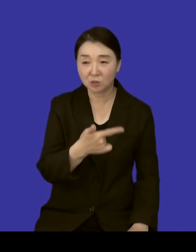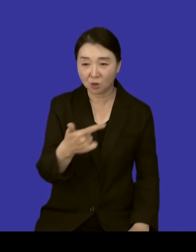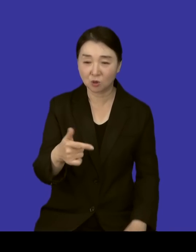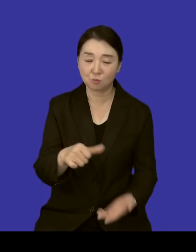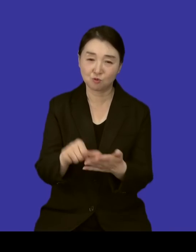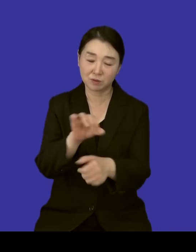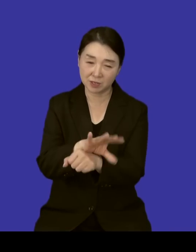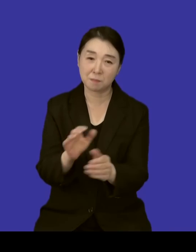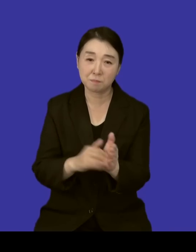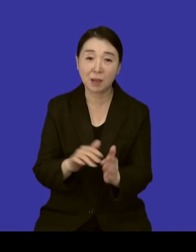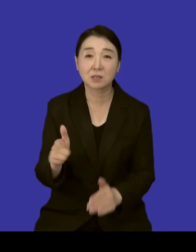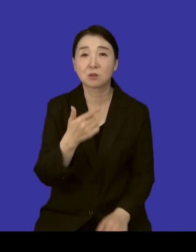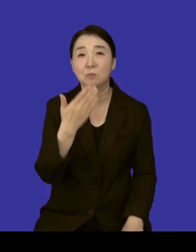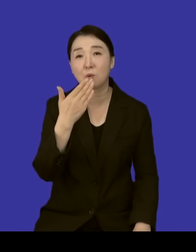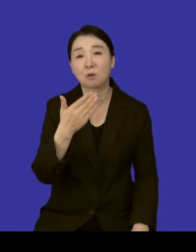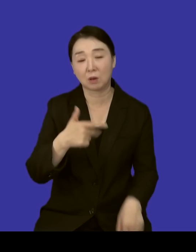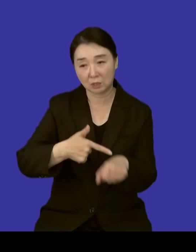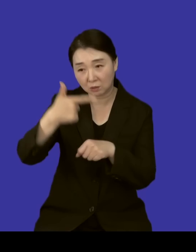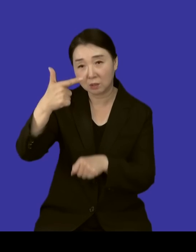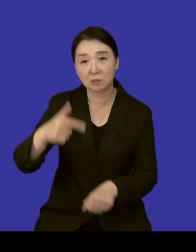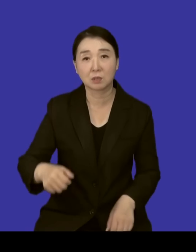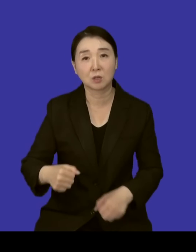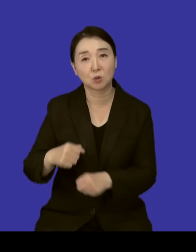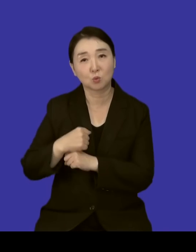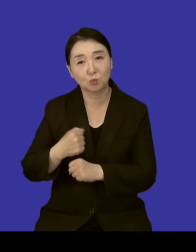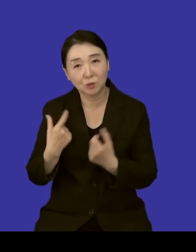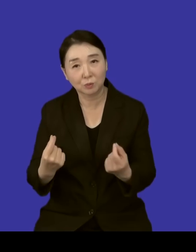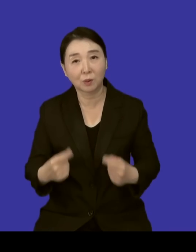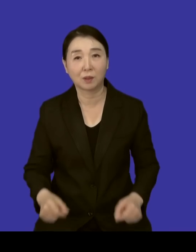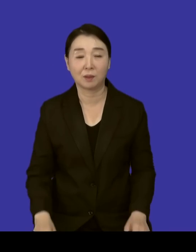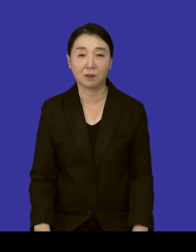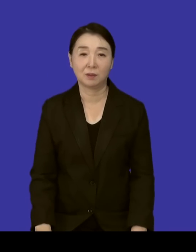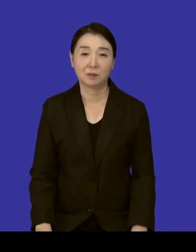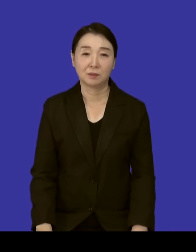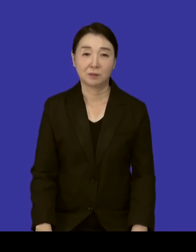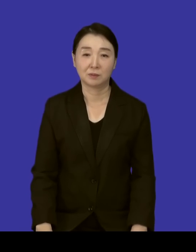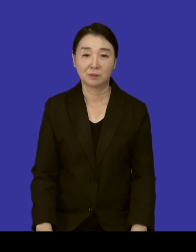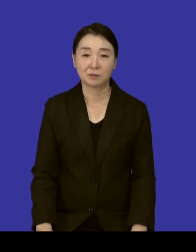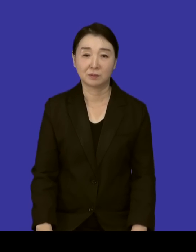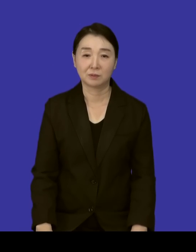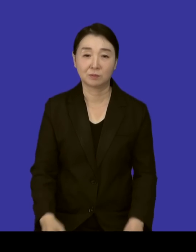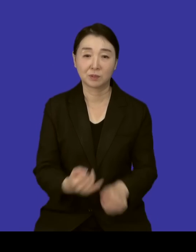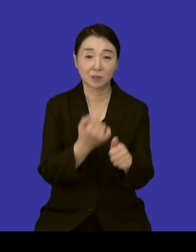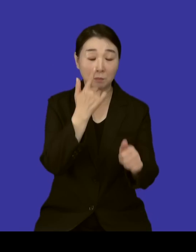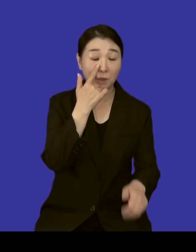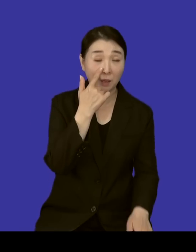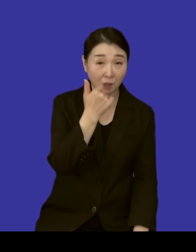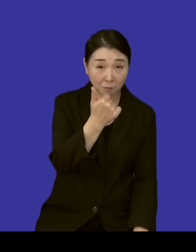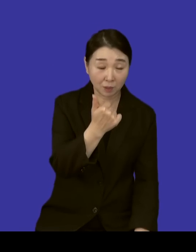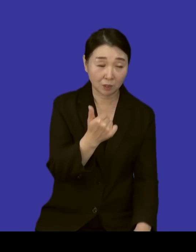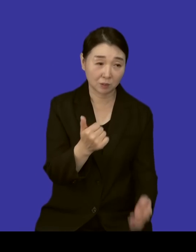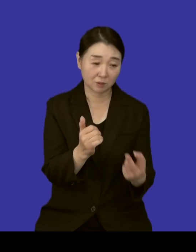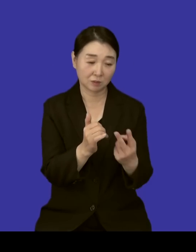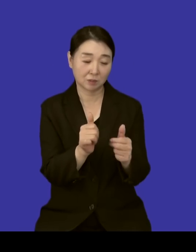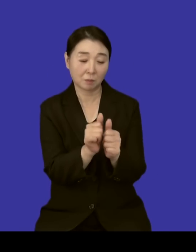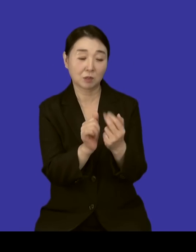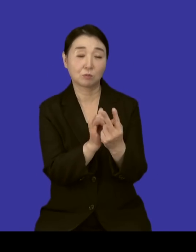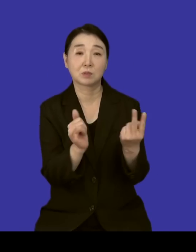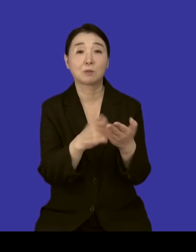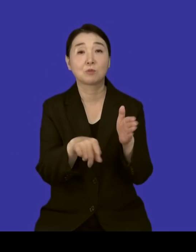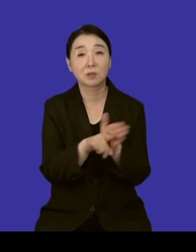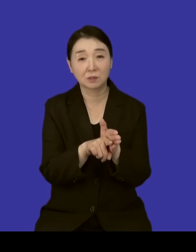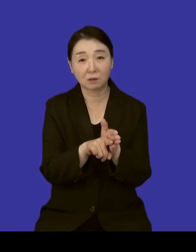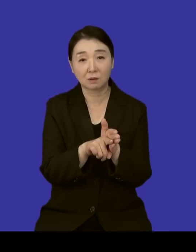저녁 6시에 먹는데 군대도 그런 군대가 없는 거예요. 우리 시아버님과 우리 남편 두 남자를 위해서 이